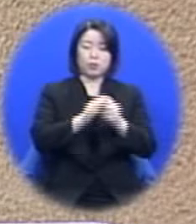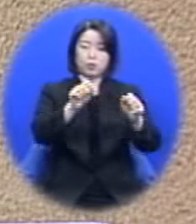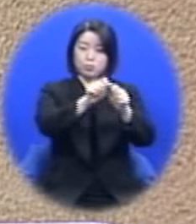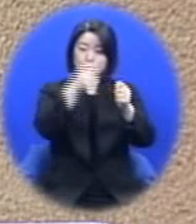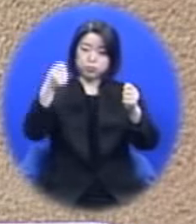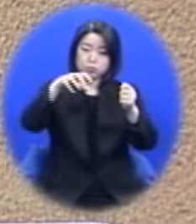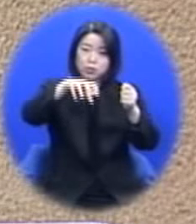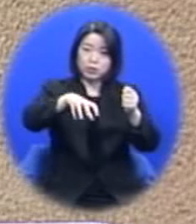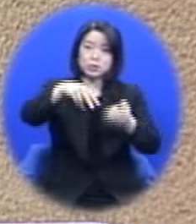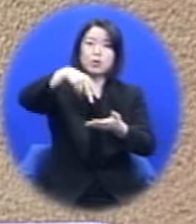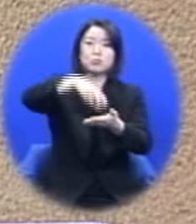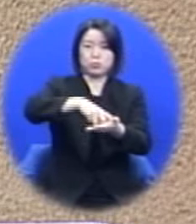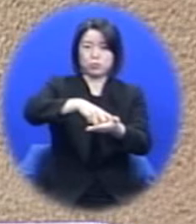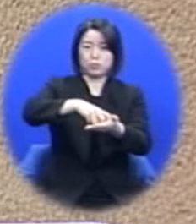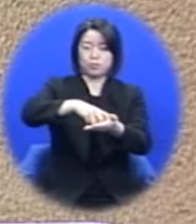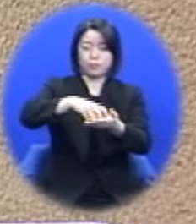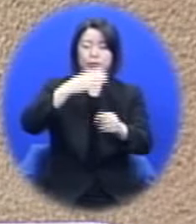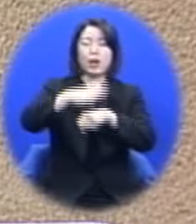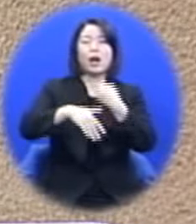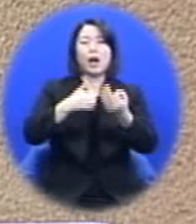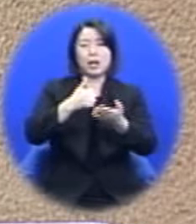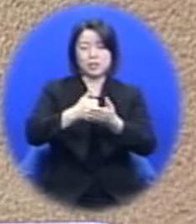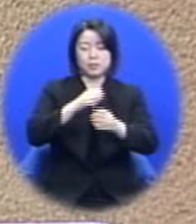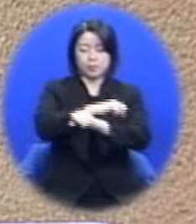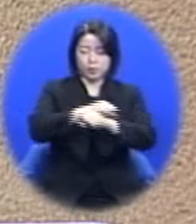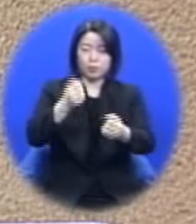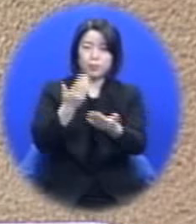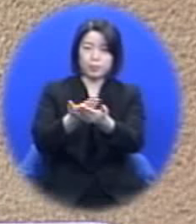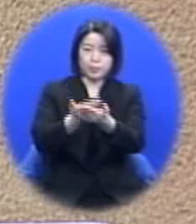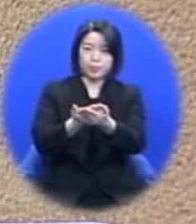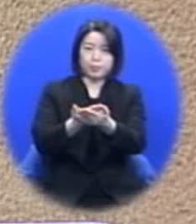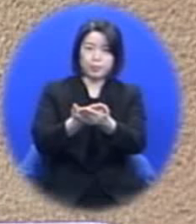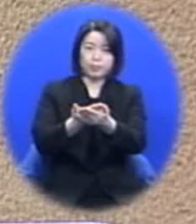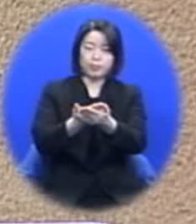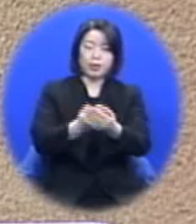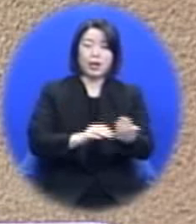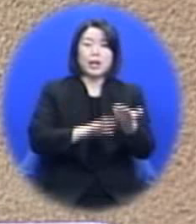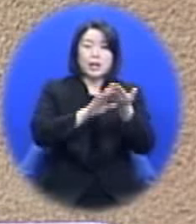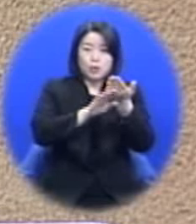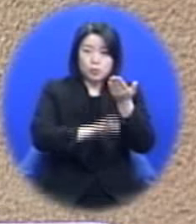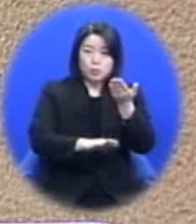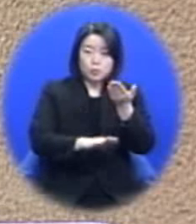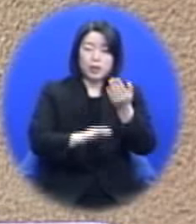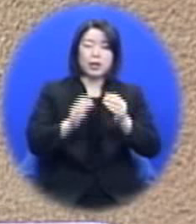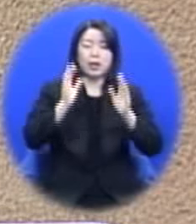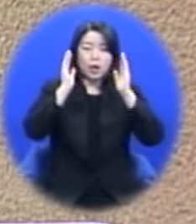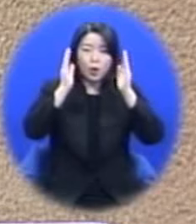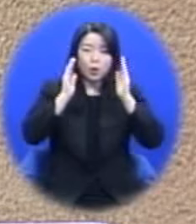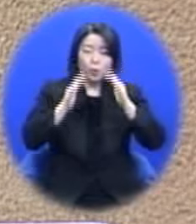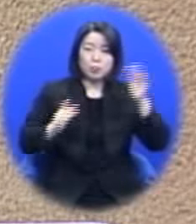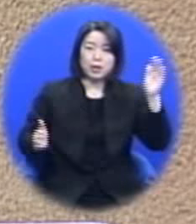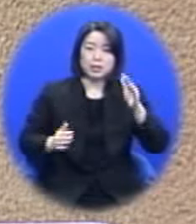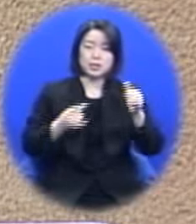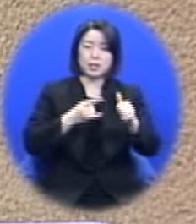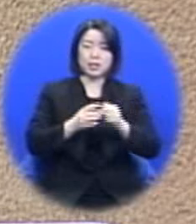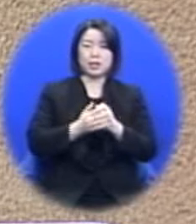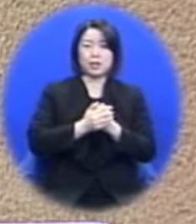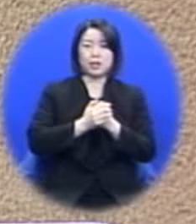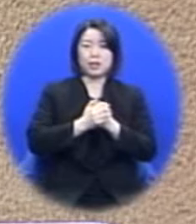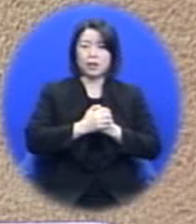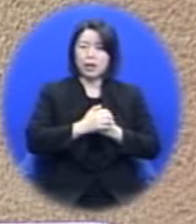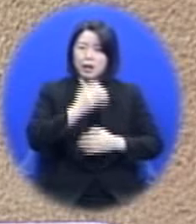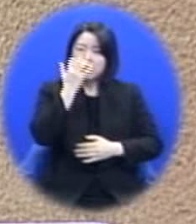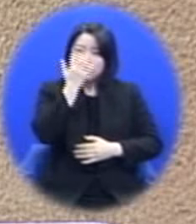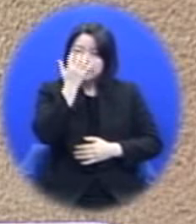꿇었어요. 하나님 용서해 주십시오. 그러면서 후배 유학생들에게 음란의 죄가 얼마나